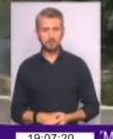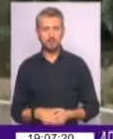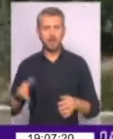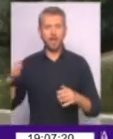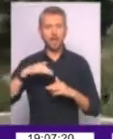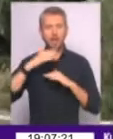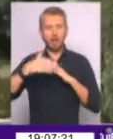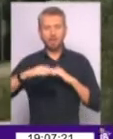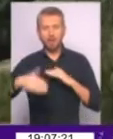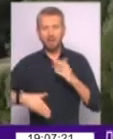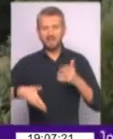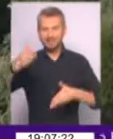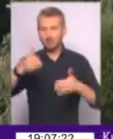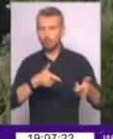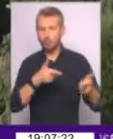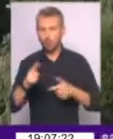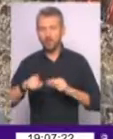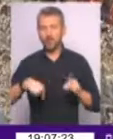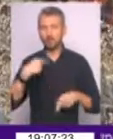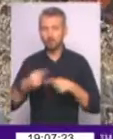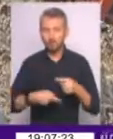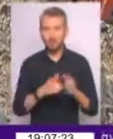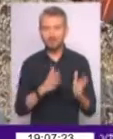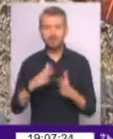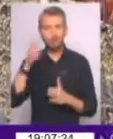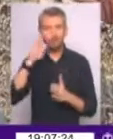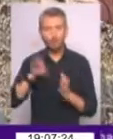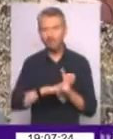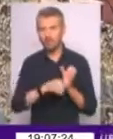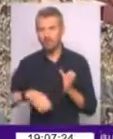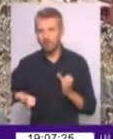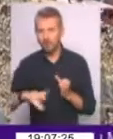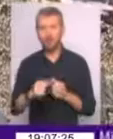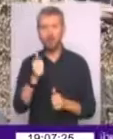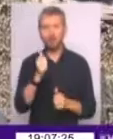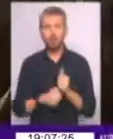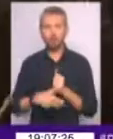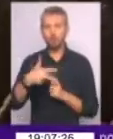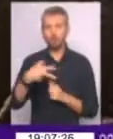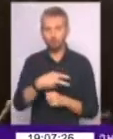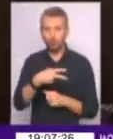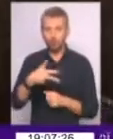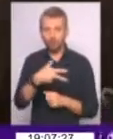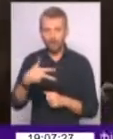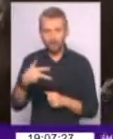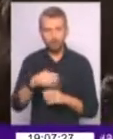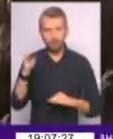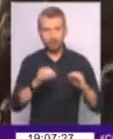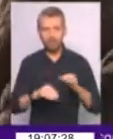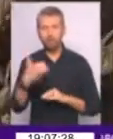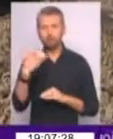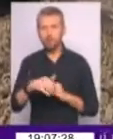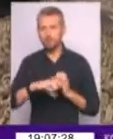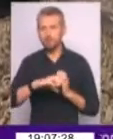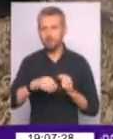Каскад зі стін готовий. Наступний крок – системи водовідведення. На кожному з трьох рівнів прокладають сотні метрів труб,